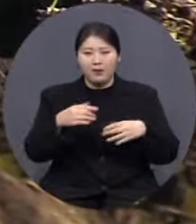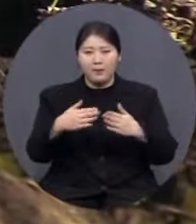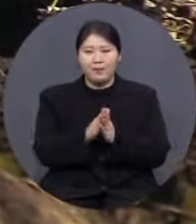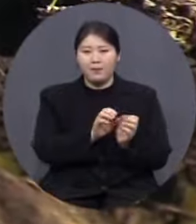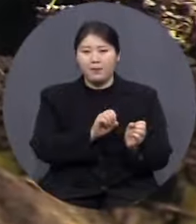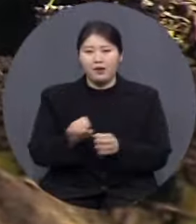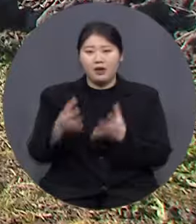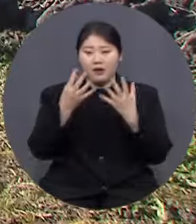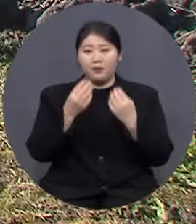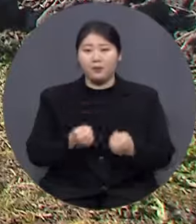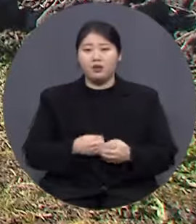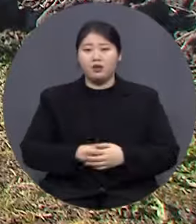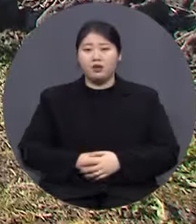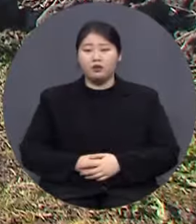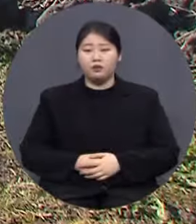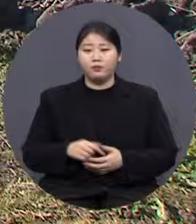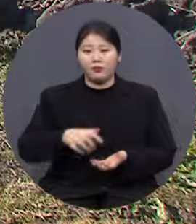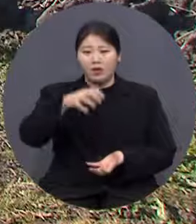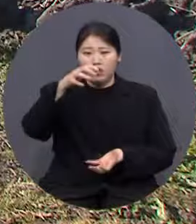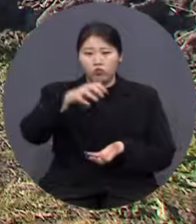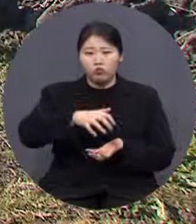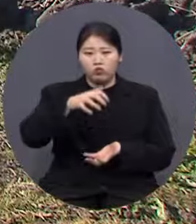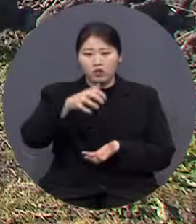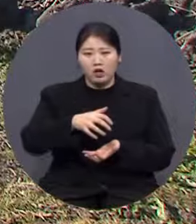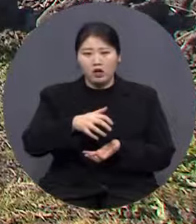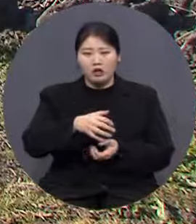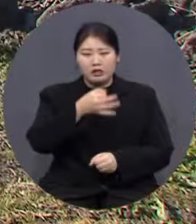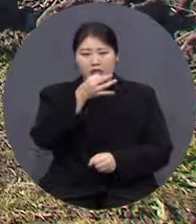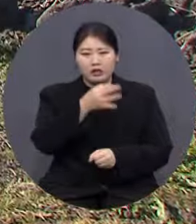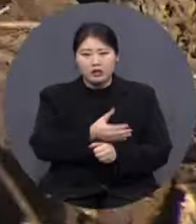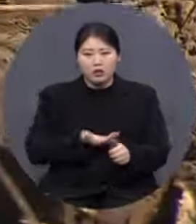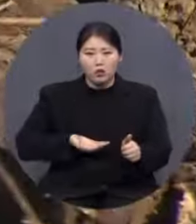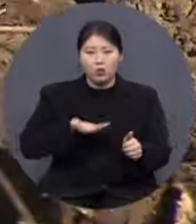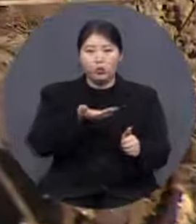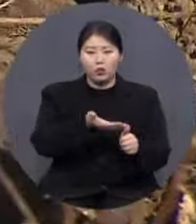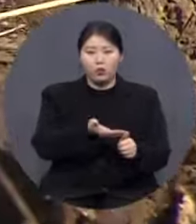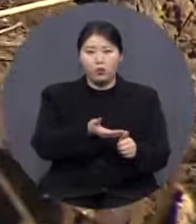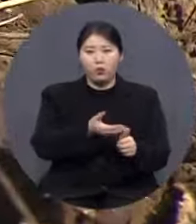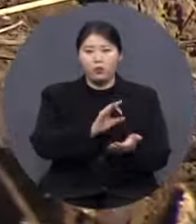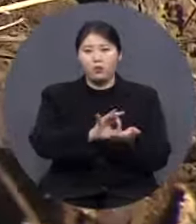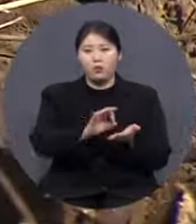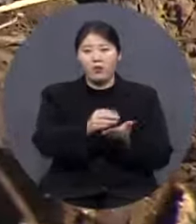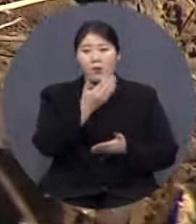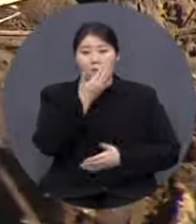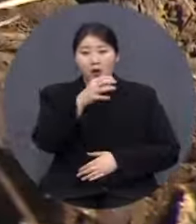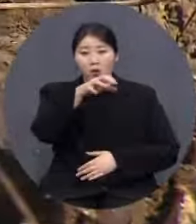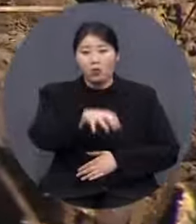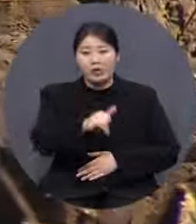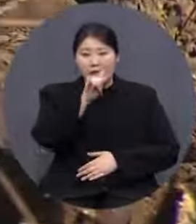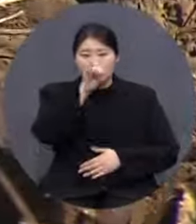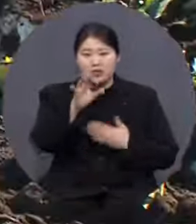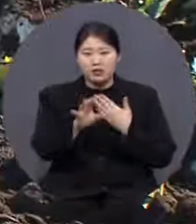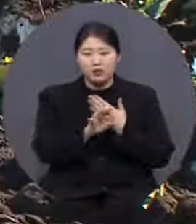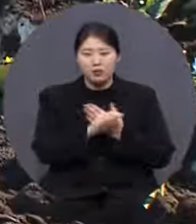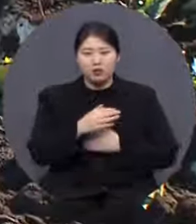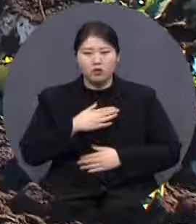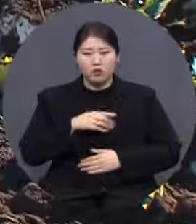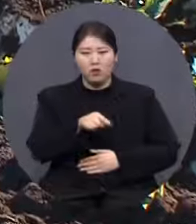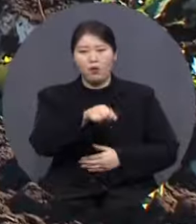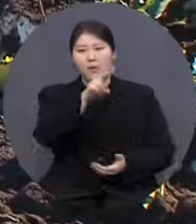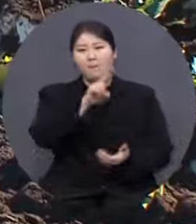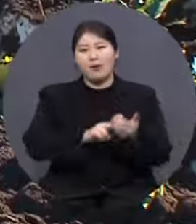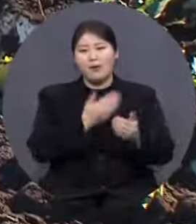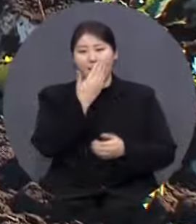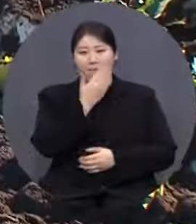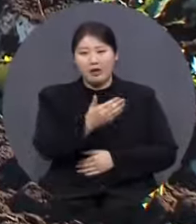있습니다 그 물량을 뭐 싸게라도 공급해서 소비할 수 있는 곳이 있다라고 하면 그곳을 찾을 텐데